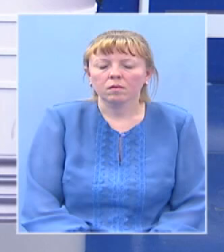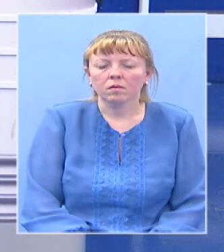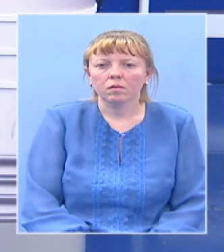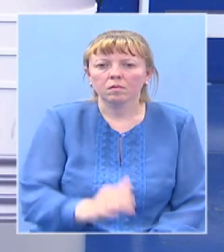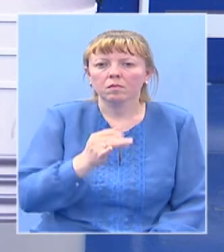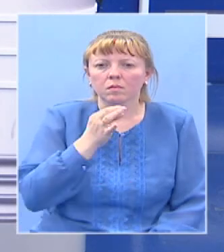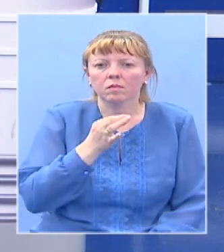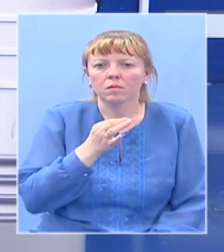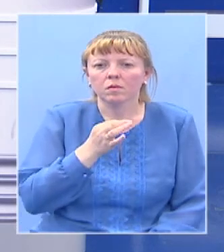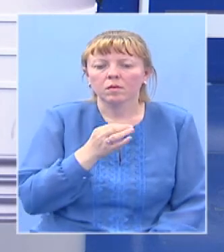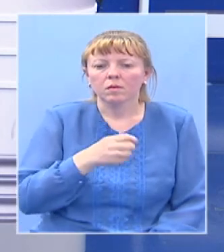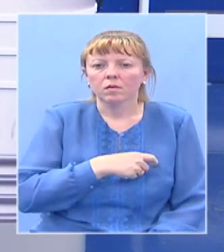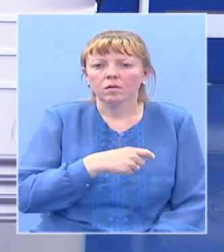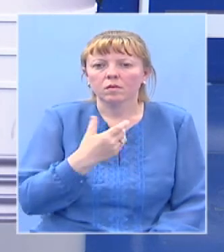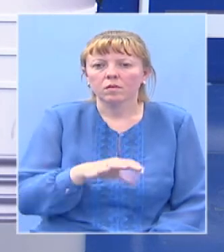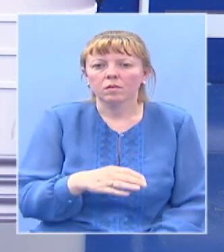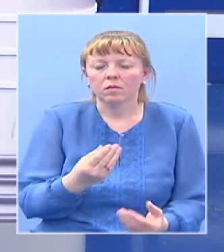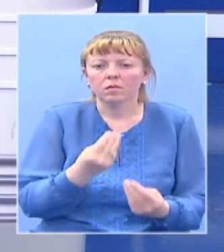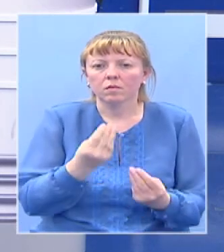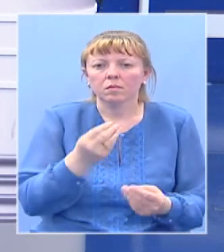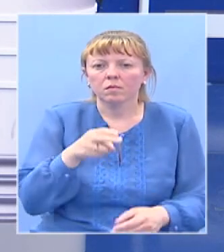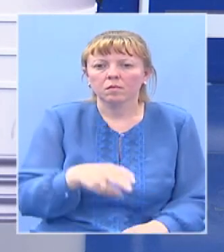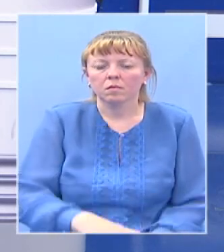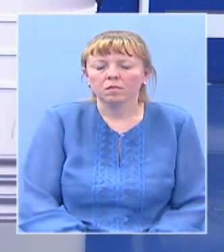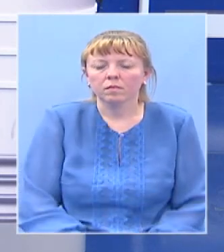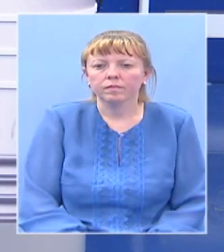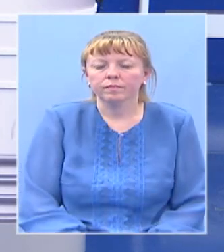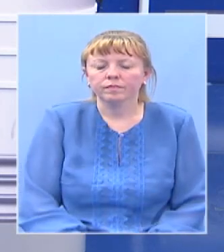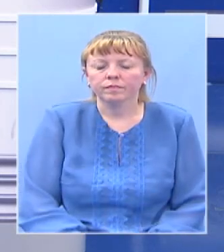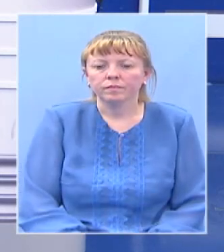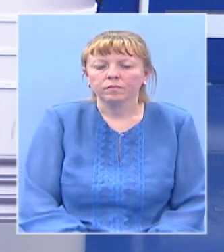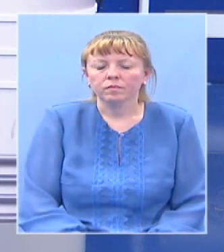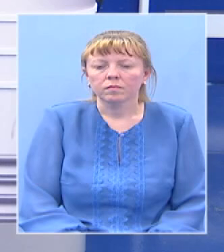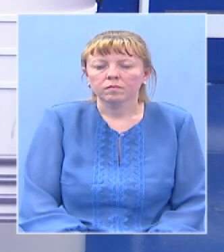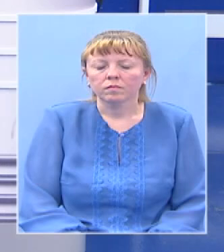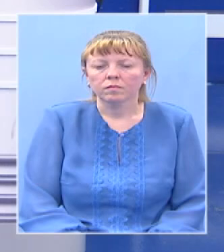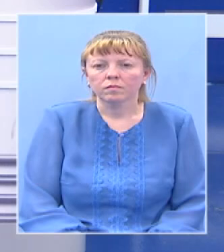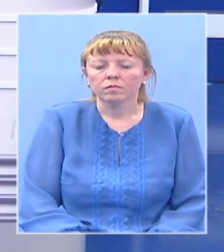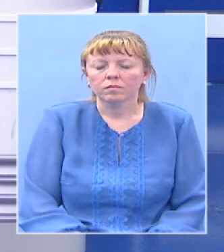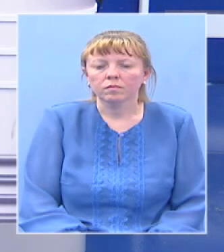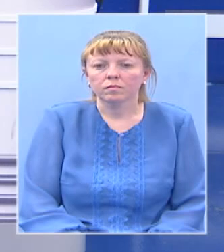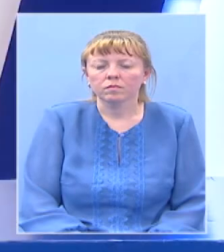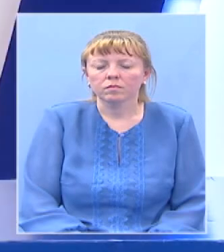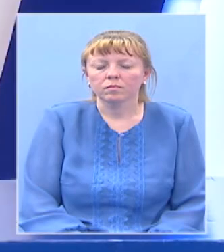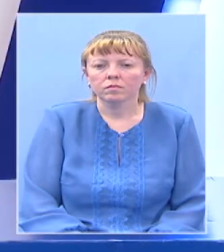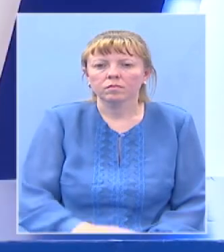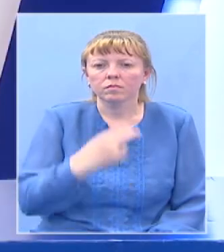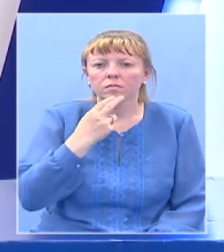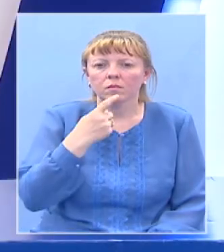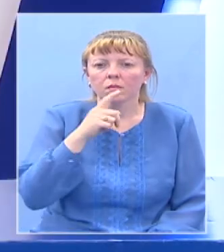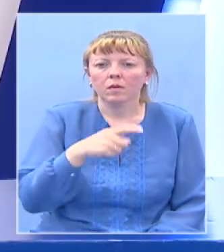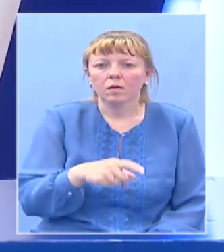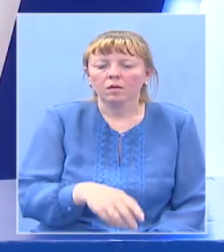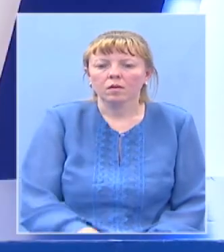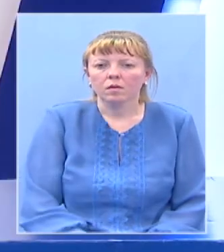базу также дежурный ситуационный центр имеет доступ полностью в которым можно проанализировать именно госномер транспортного